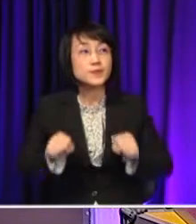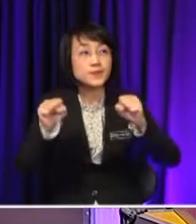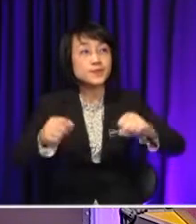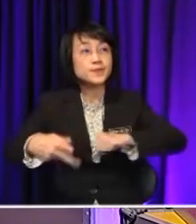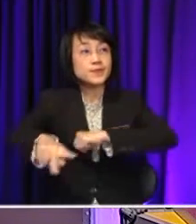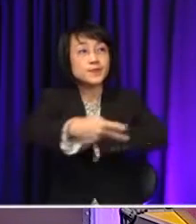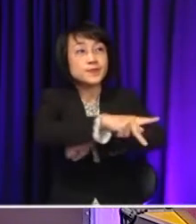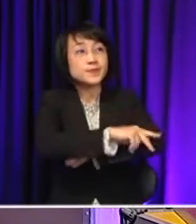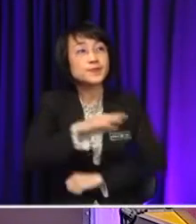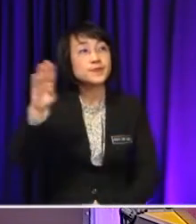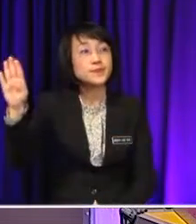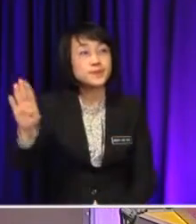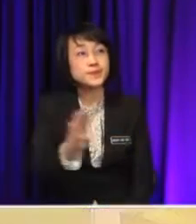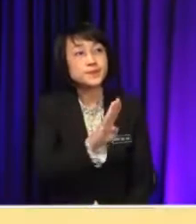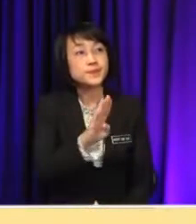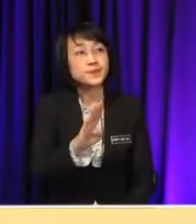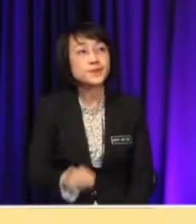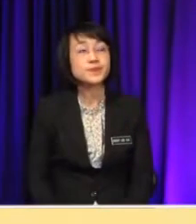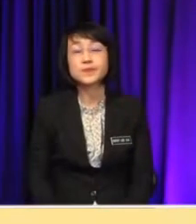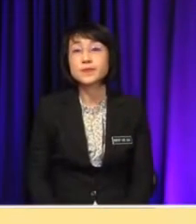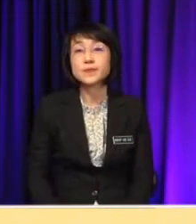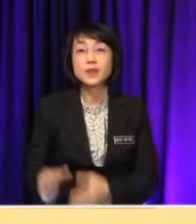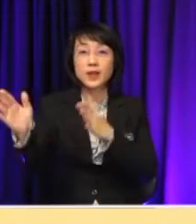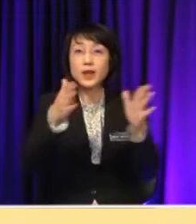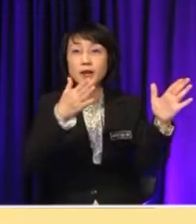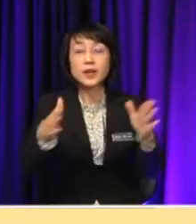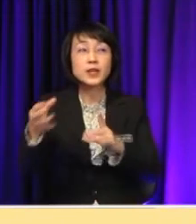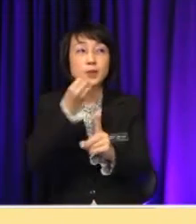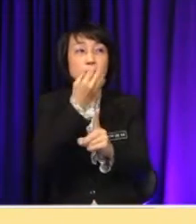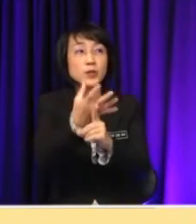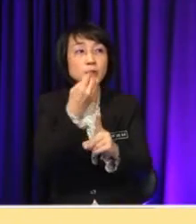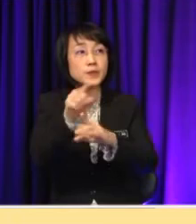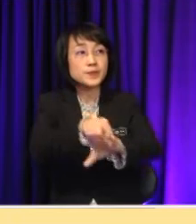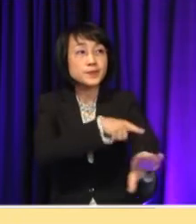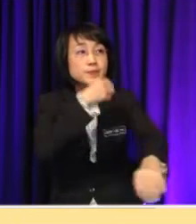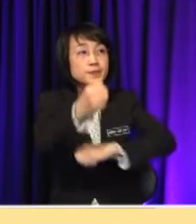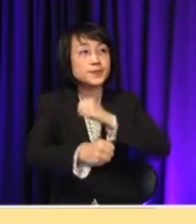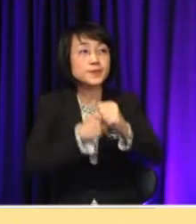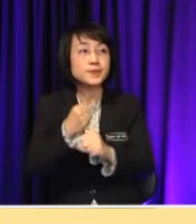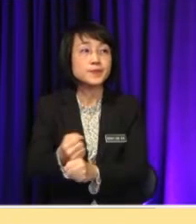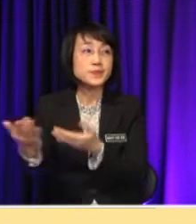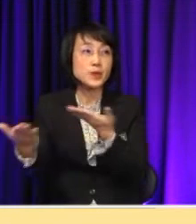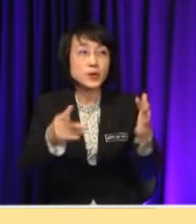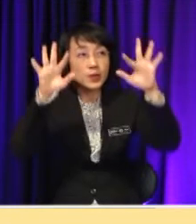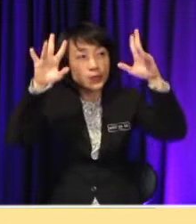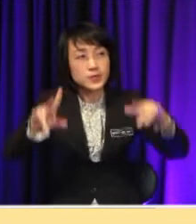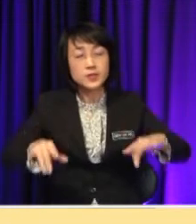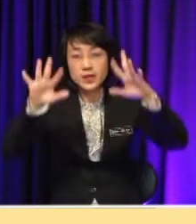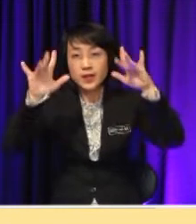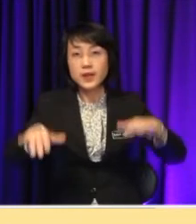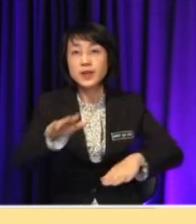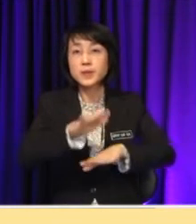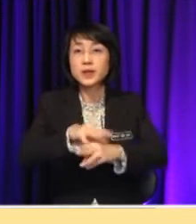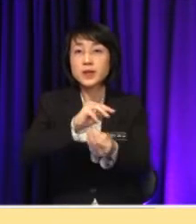barat kain bertiup sepanjang tahun membawa hujan lebat pada musim panas dan musim Luruh kita adalah